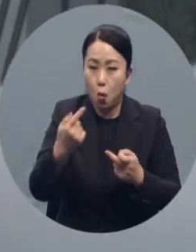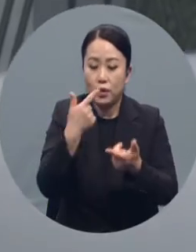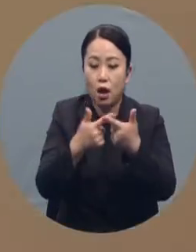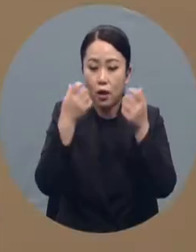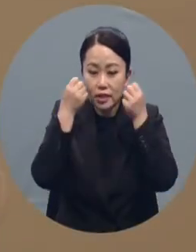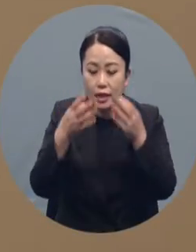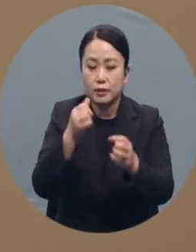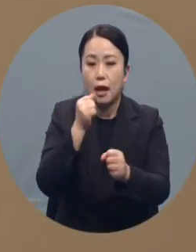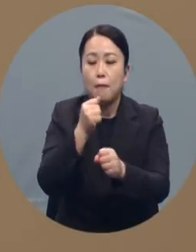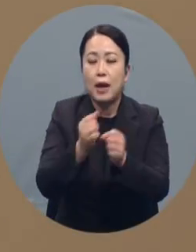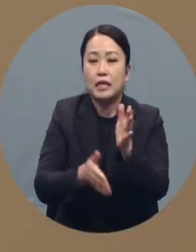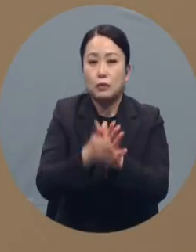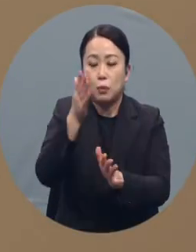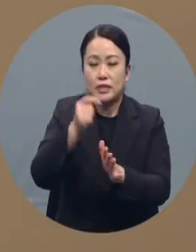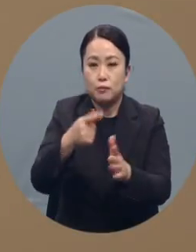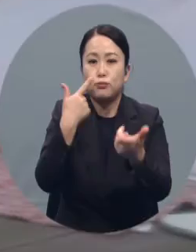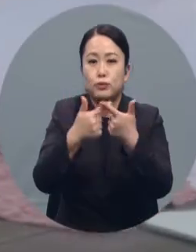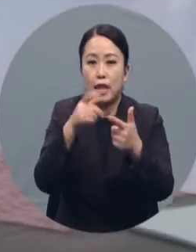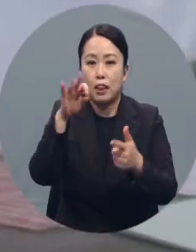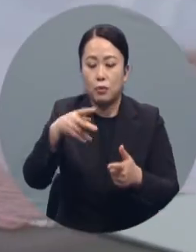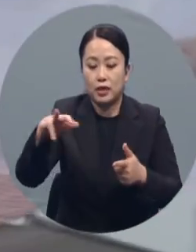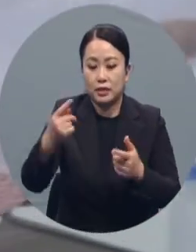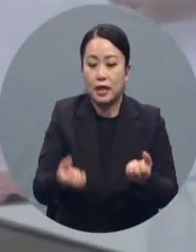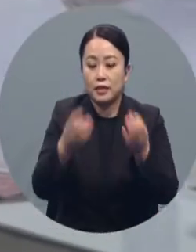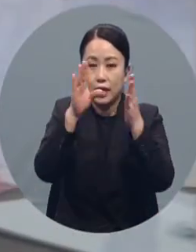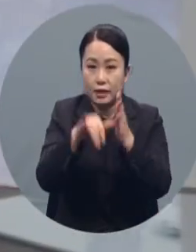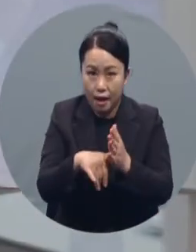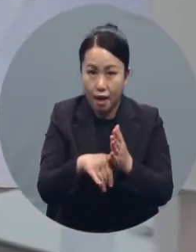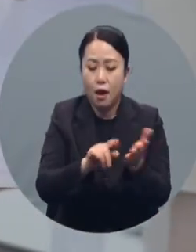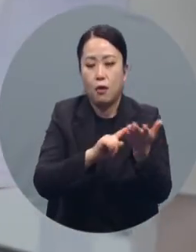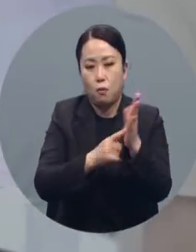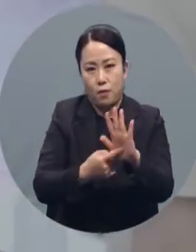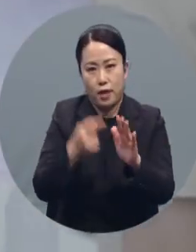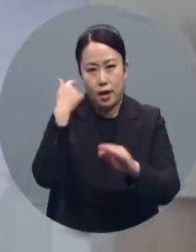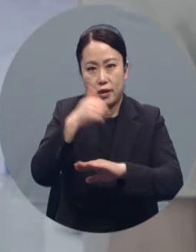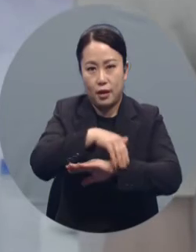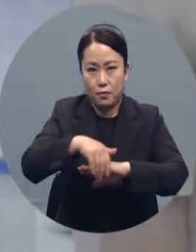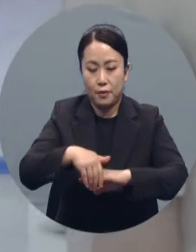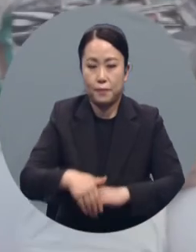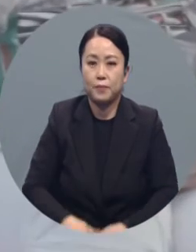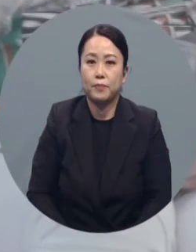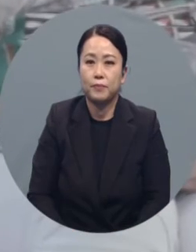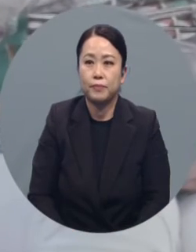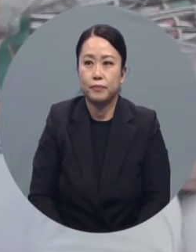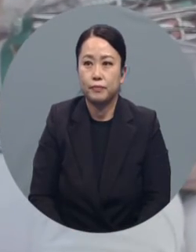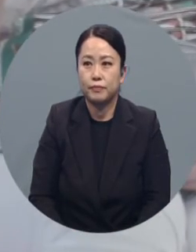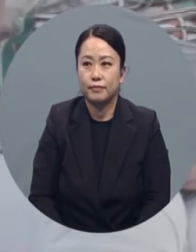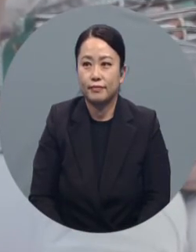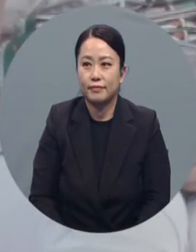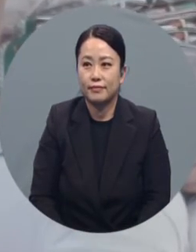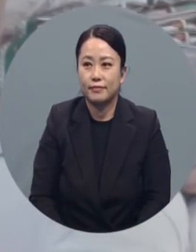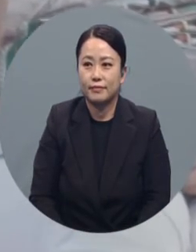부산 위크에서 일반인과 세계 무대에 공개될 예정입니다. MBC 뉴스 현주호입니다.